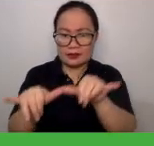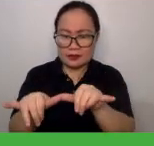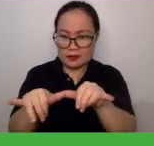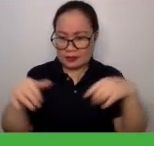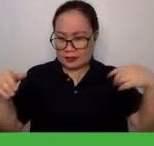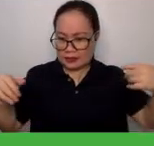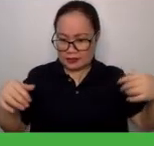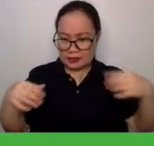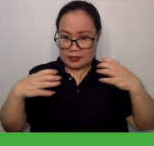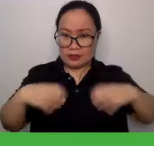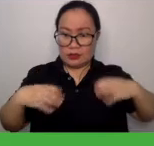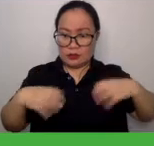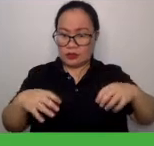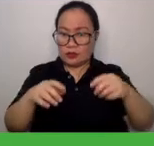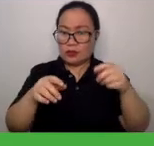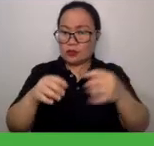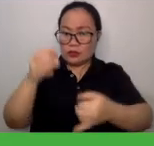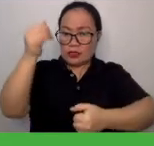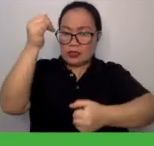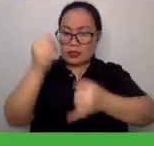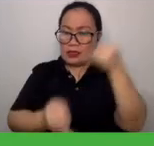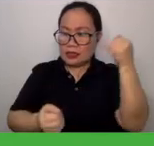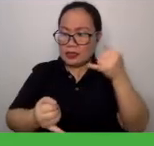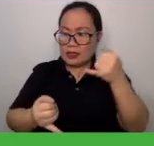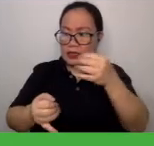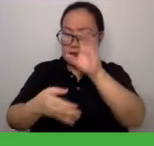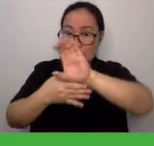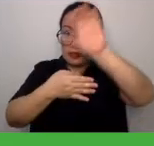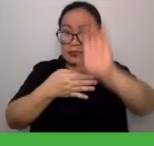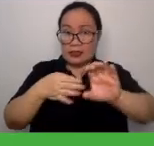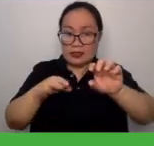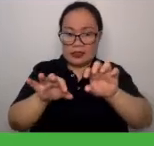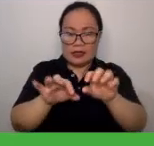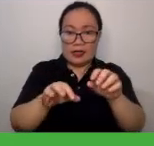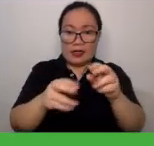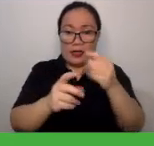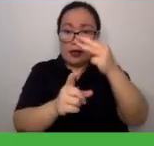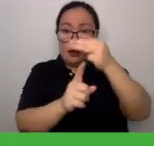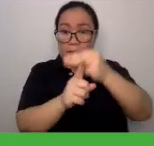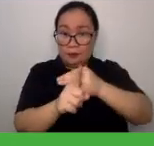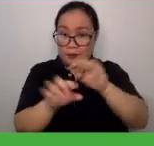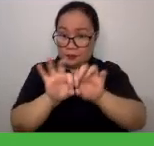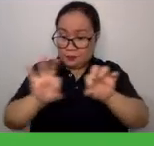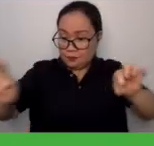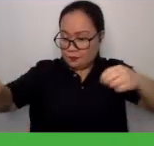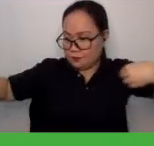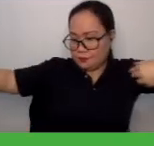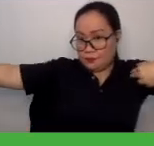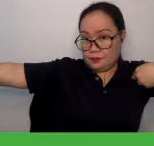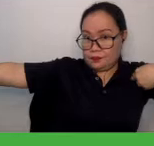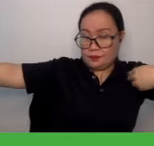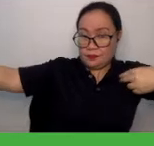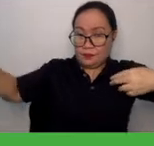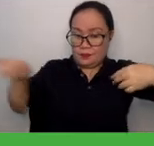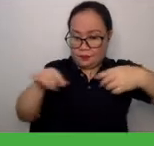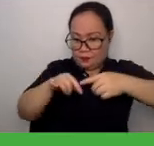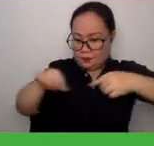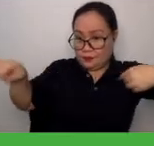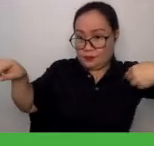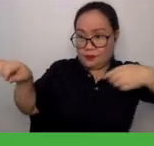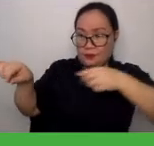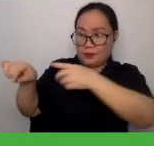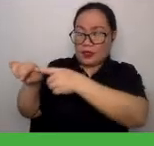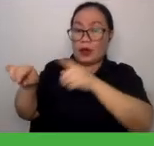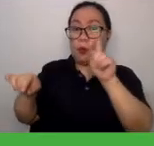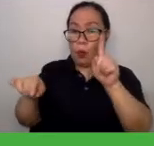pagsukat ng tela dun sa pinakadulo ng meter stick. Hindi sagad dun sa pinakadulo. Kasi, pag